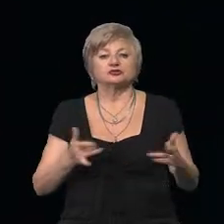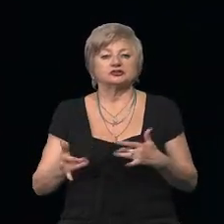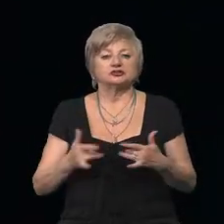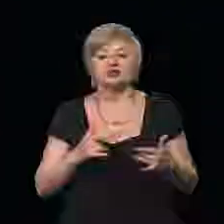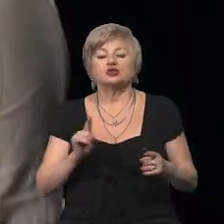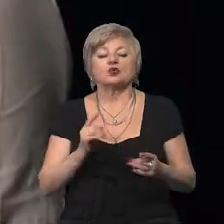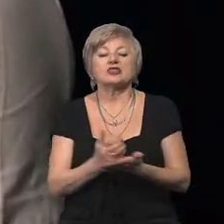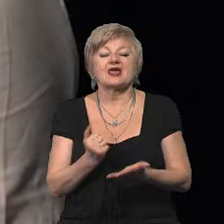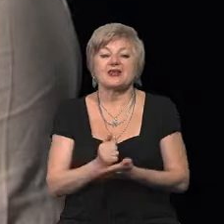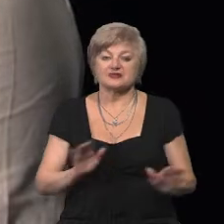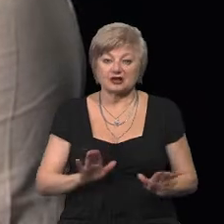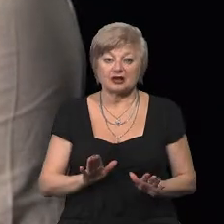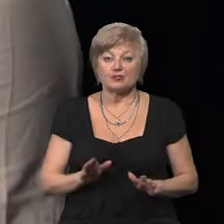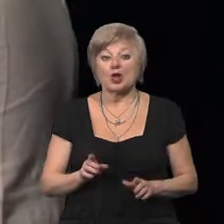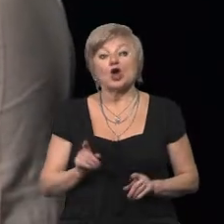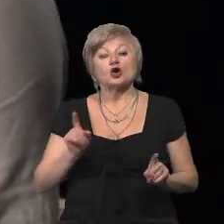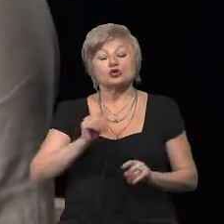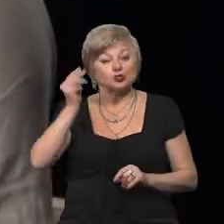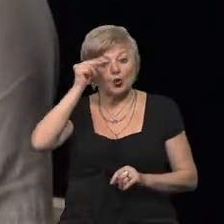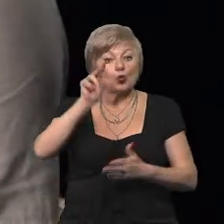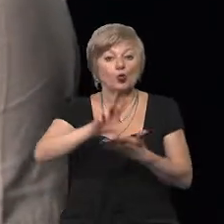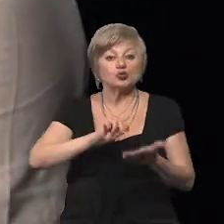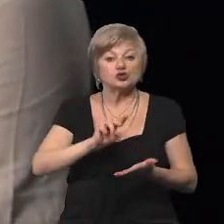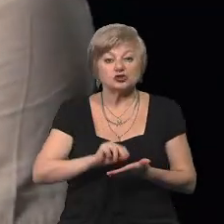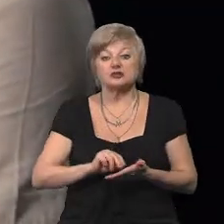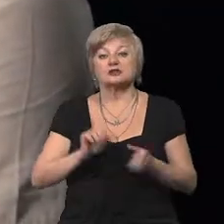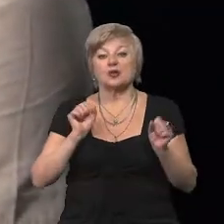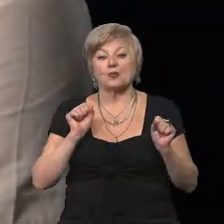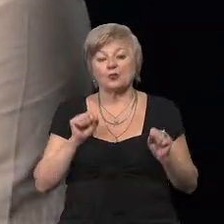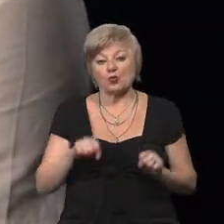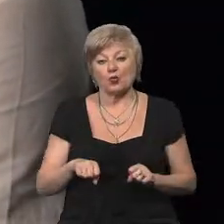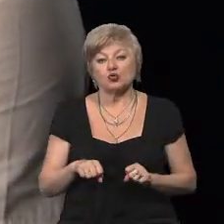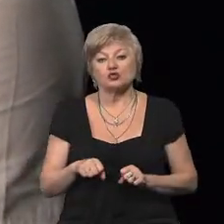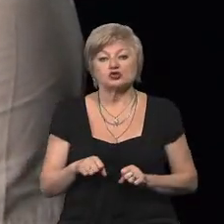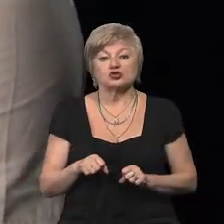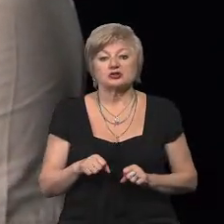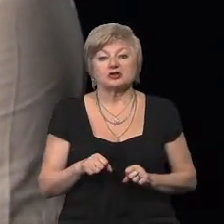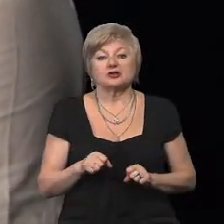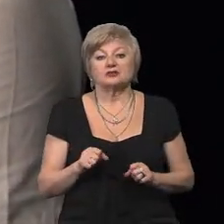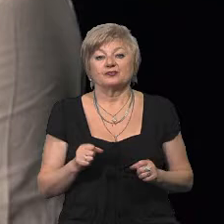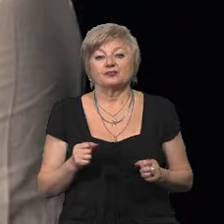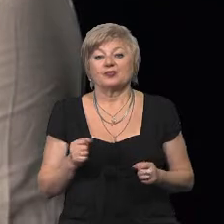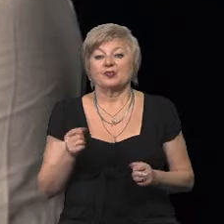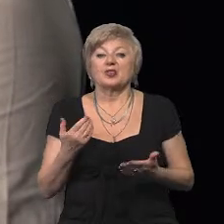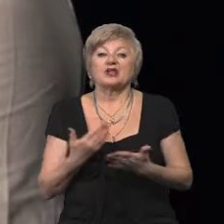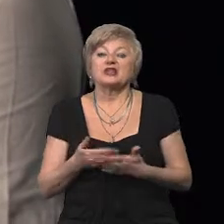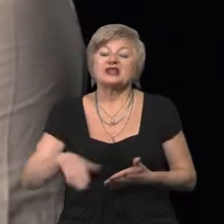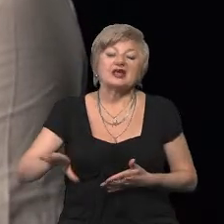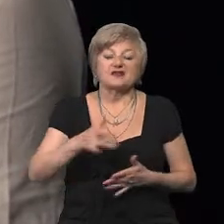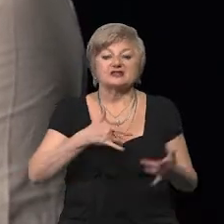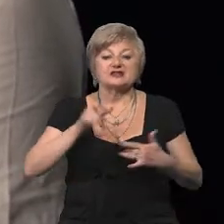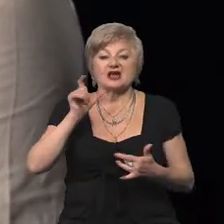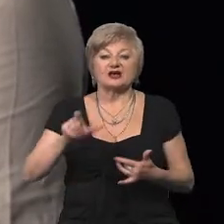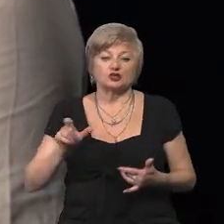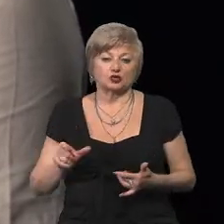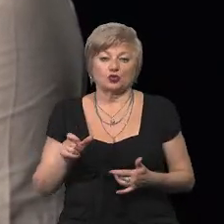досягли? Почему учиться? Ну, тут я не поспорю с тобой, а мне кажется, все-таки не все актеры всю свою жизнь